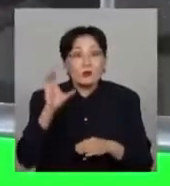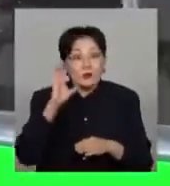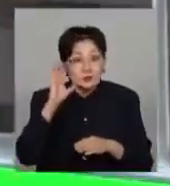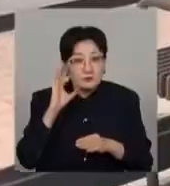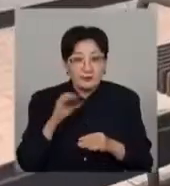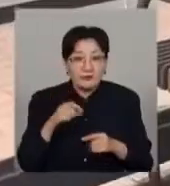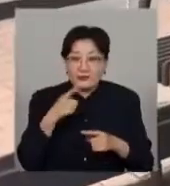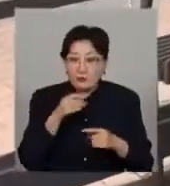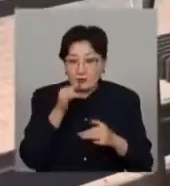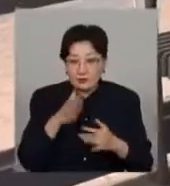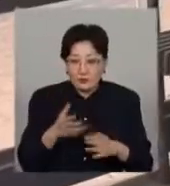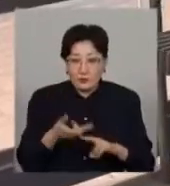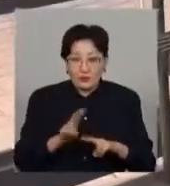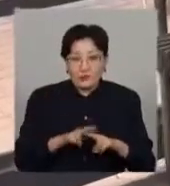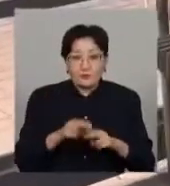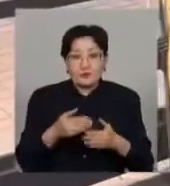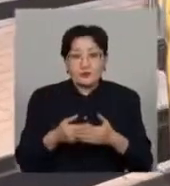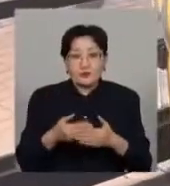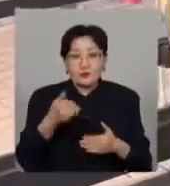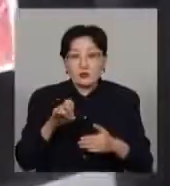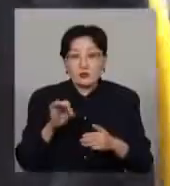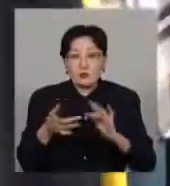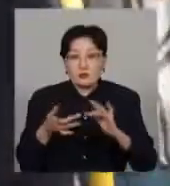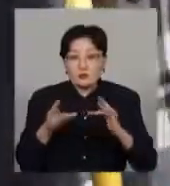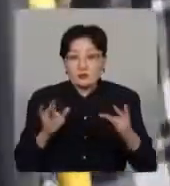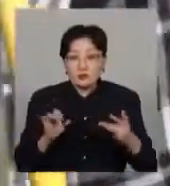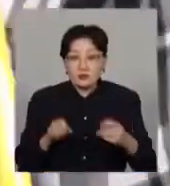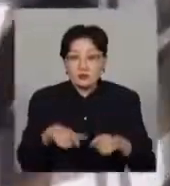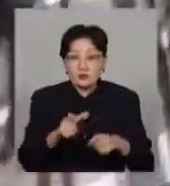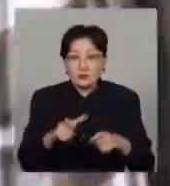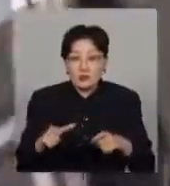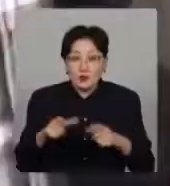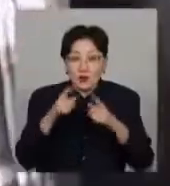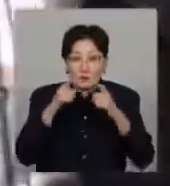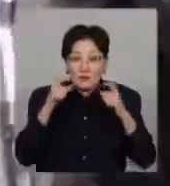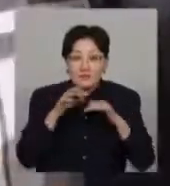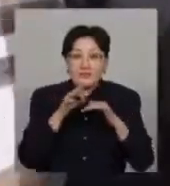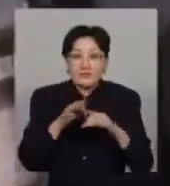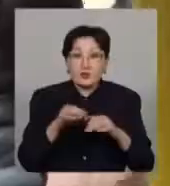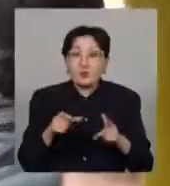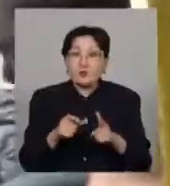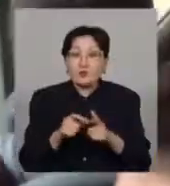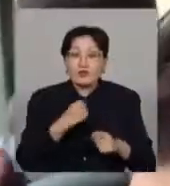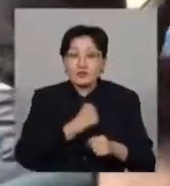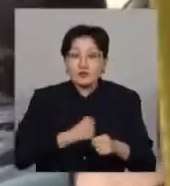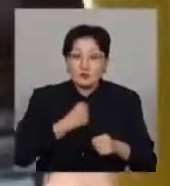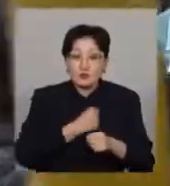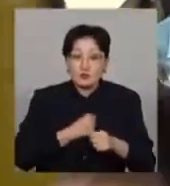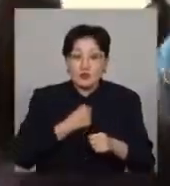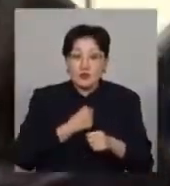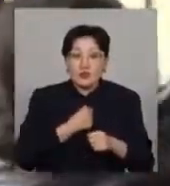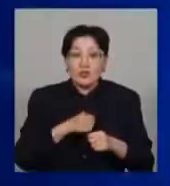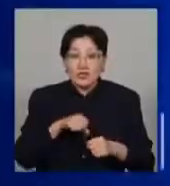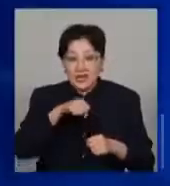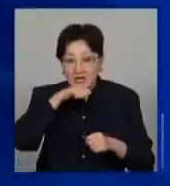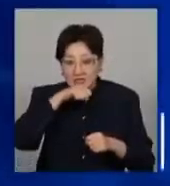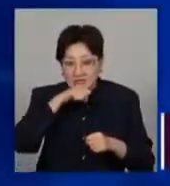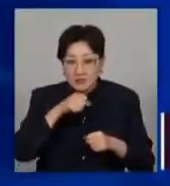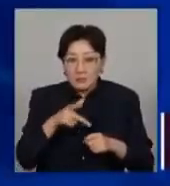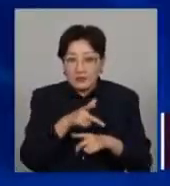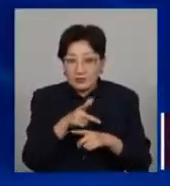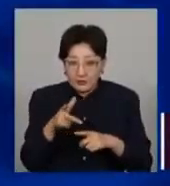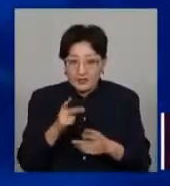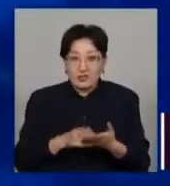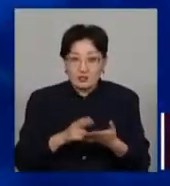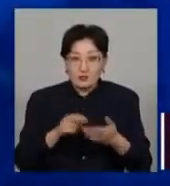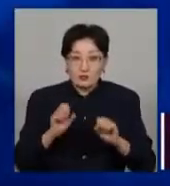тағы айта алмаймыз. Себебі жақында әлеуметтік желілерде жүргізушінің маска тақ деген сөзіне ашуланып, қолынан ойып тұрып тістеп алған мына видео дәлел